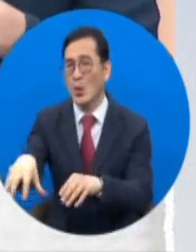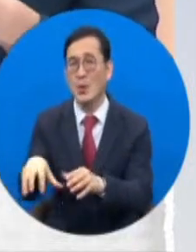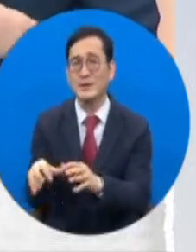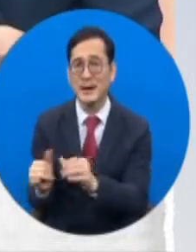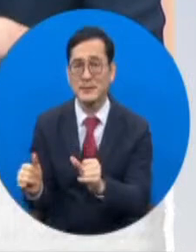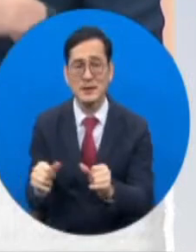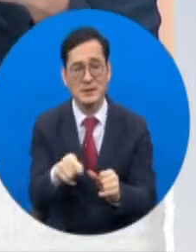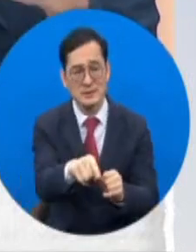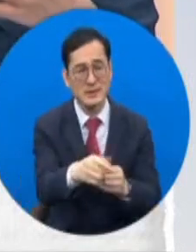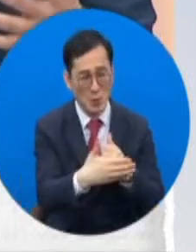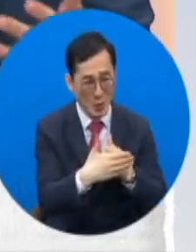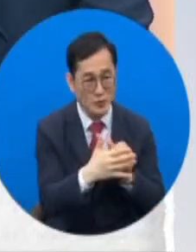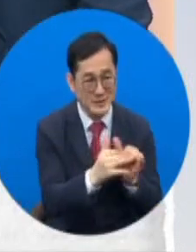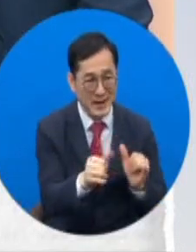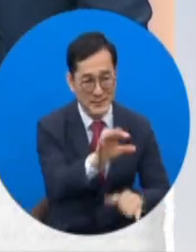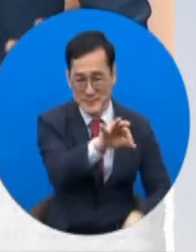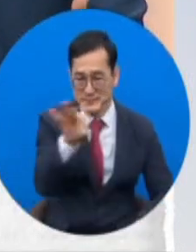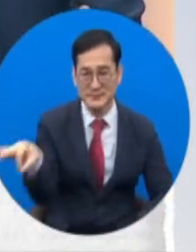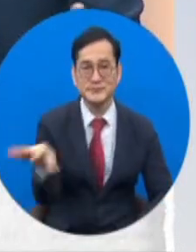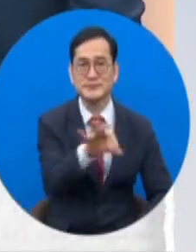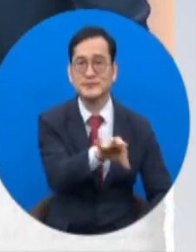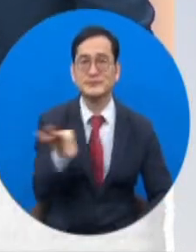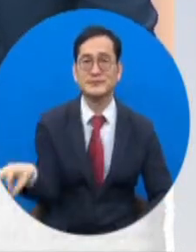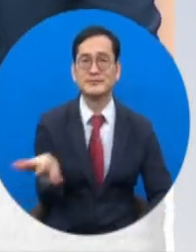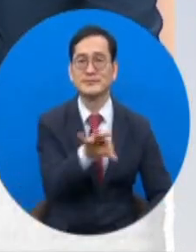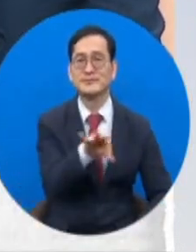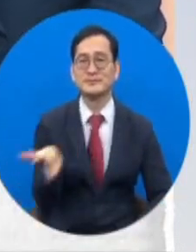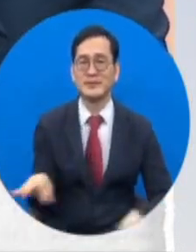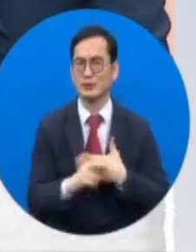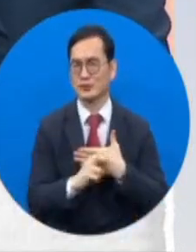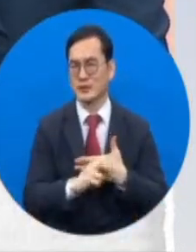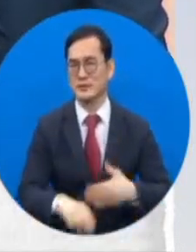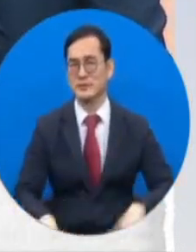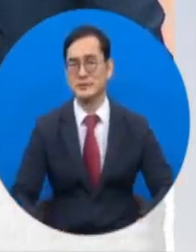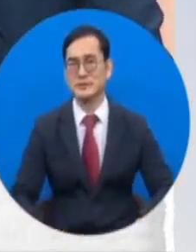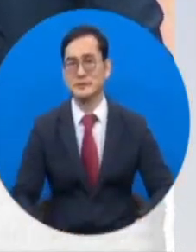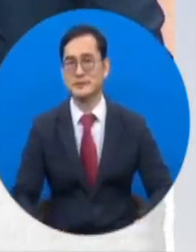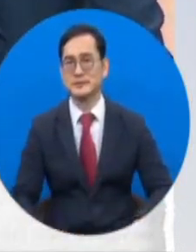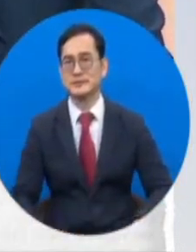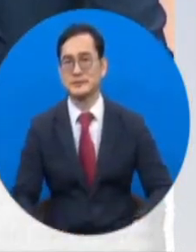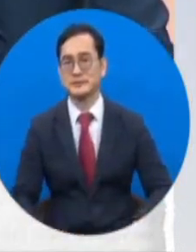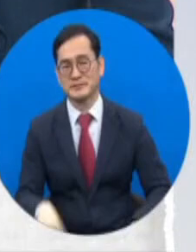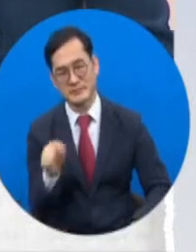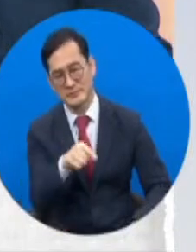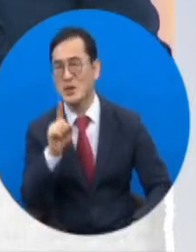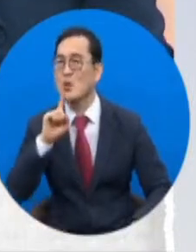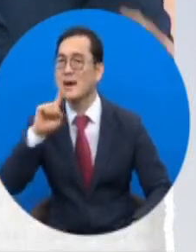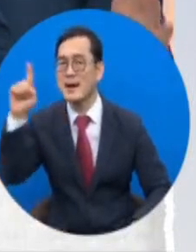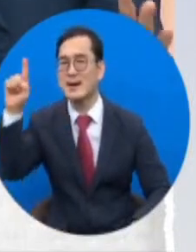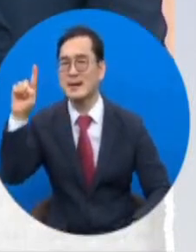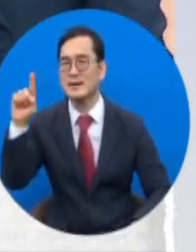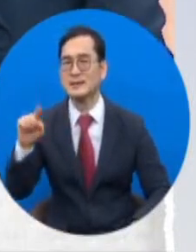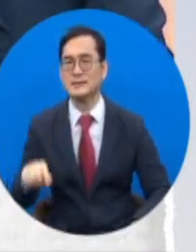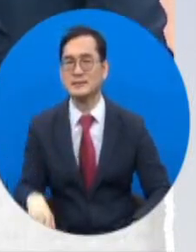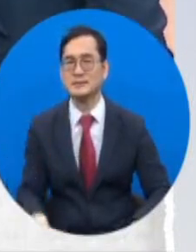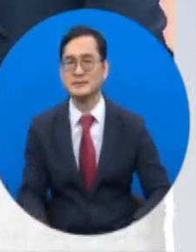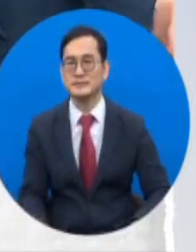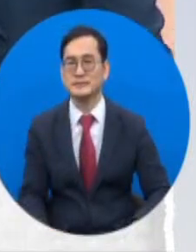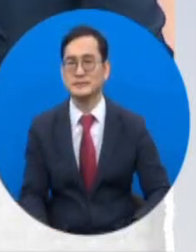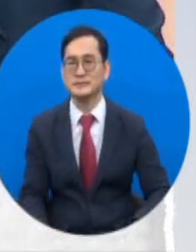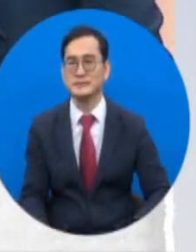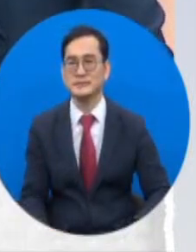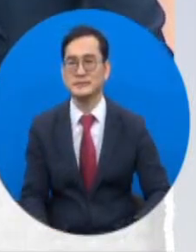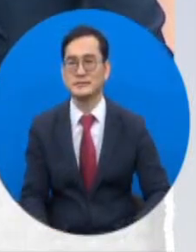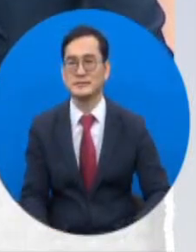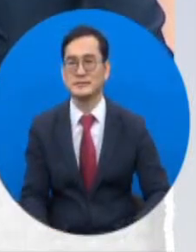있었던 사람들을 채용시켰다, 무더기로. 이제 이러한 어떤 고발이 있었습니다. 그 전에 캠프에서 일하던 사람, 어떤